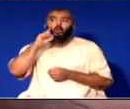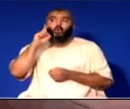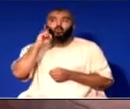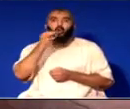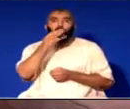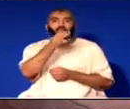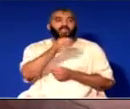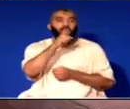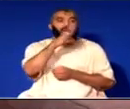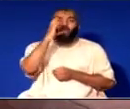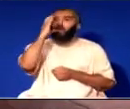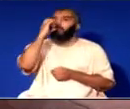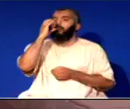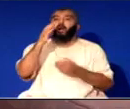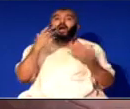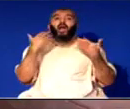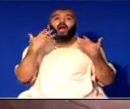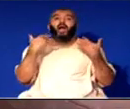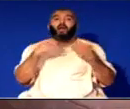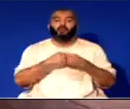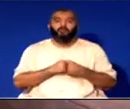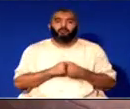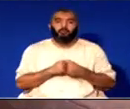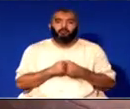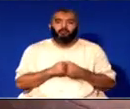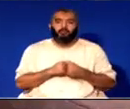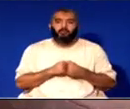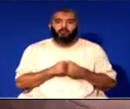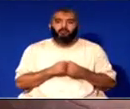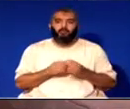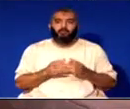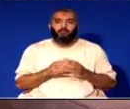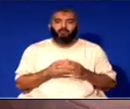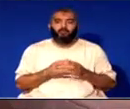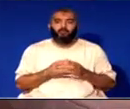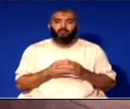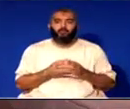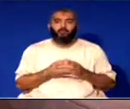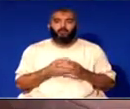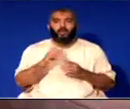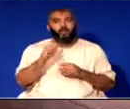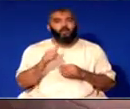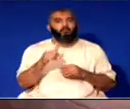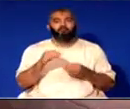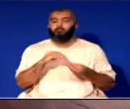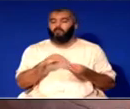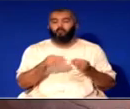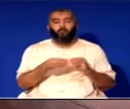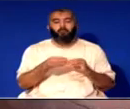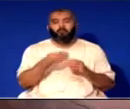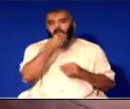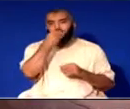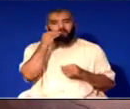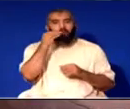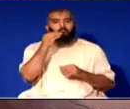دواء وإنما المقصود بها فقط هي باهي تفتح القصبات الهوائية فصيامك صحيح. أما